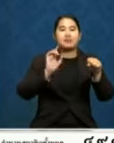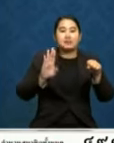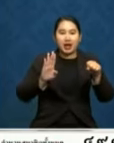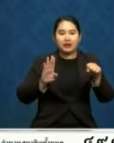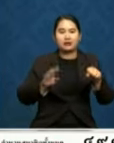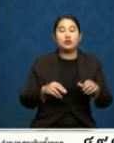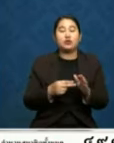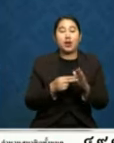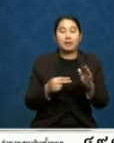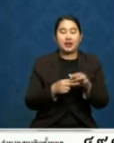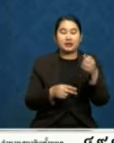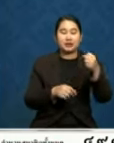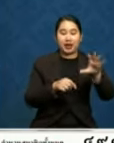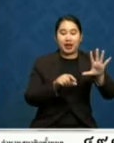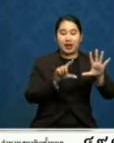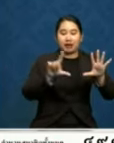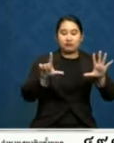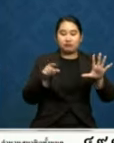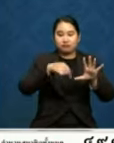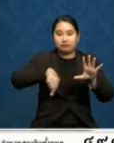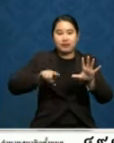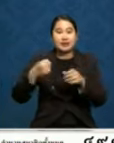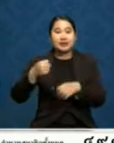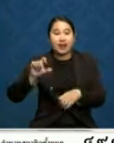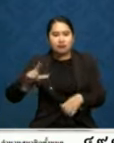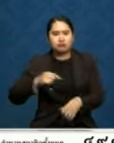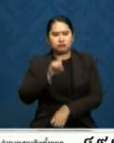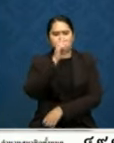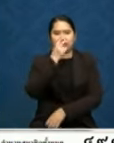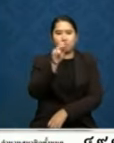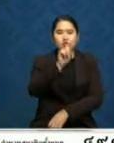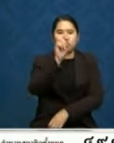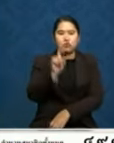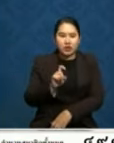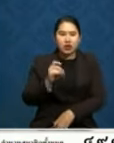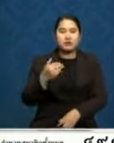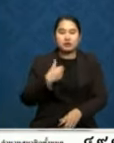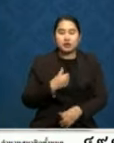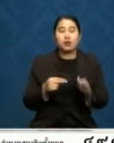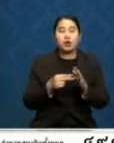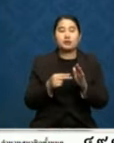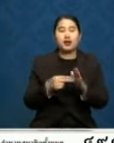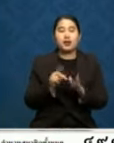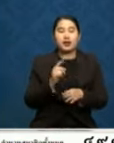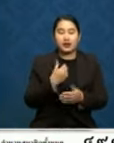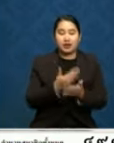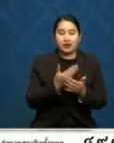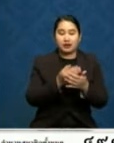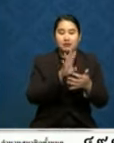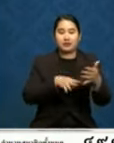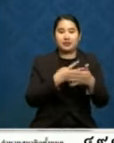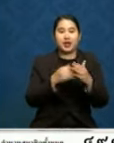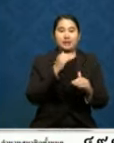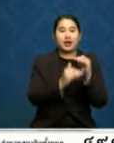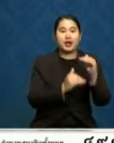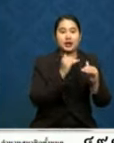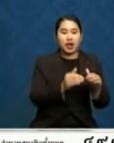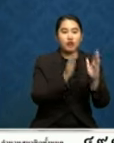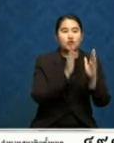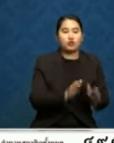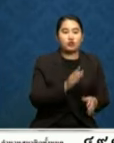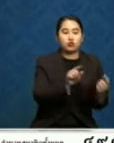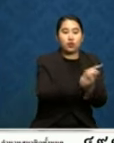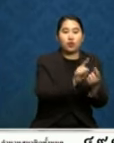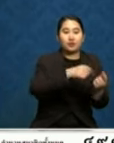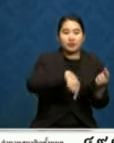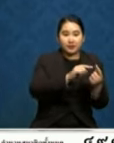ศษใน15ล้านบาทเศษแบบนี้ครับที่จะไม่ให้สงสัยได้อย่างไรครับว่าในขณะที่ค่าใช้จ่ายในการพัฒนาสร้างความเชื่อมั่นต่อชุม